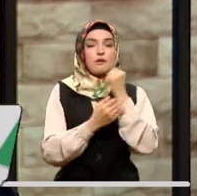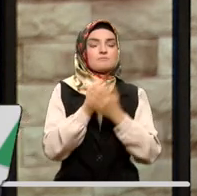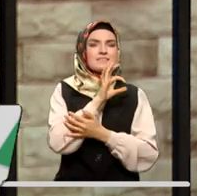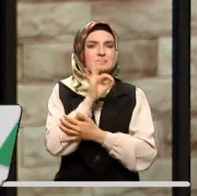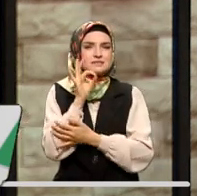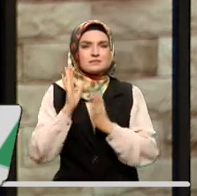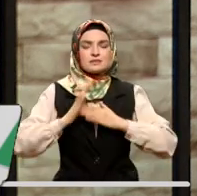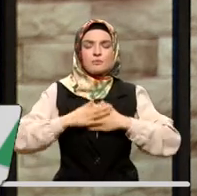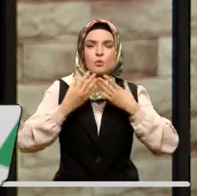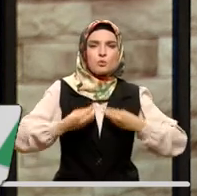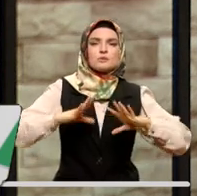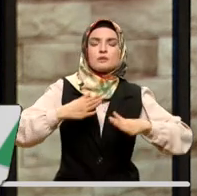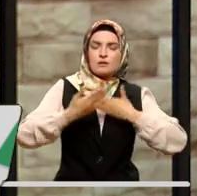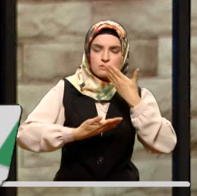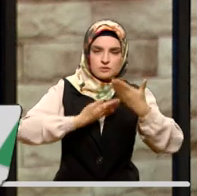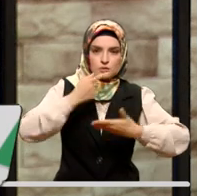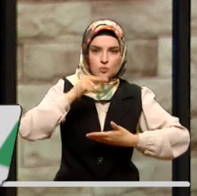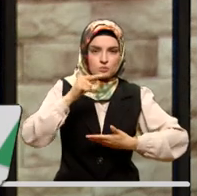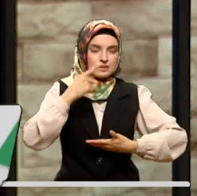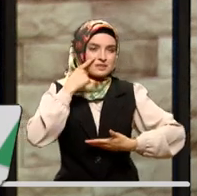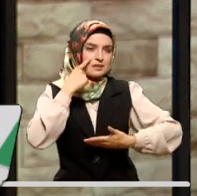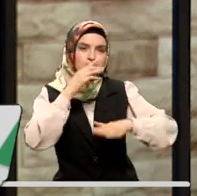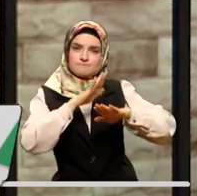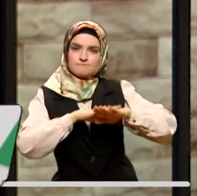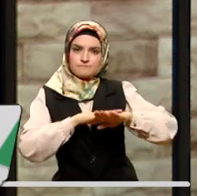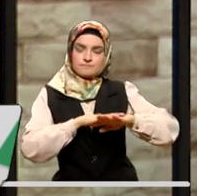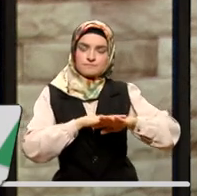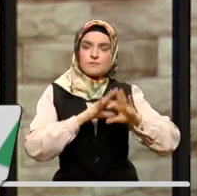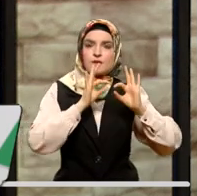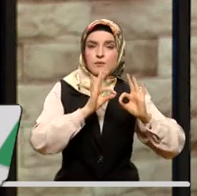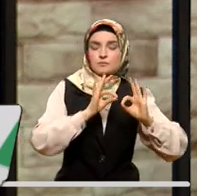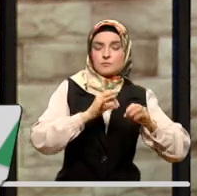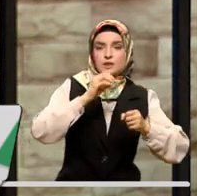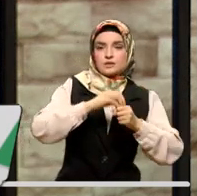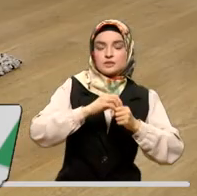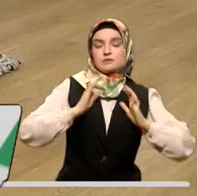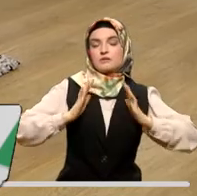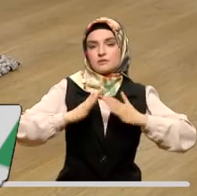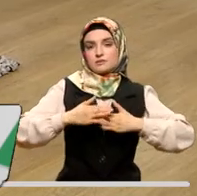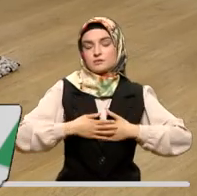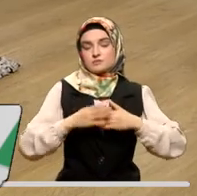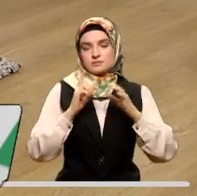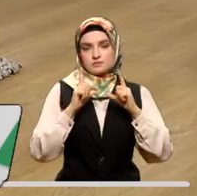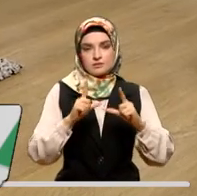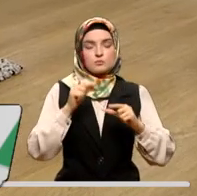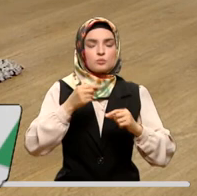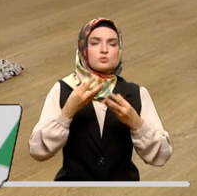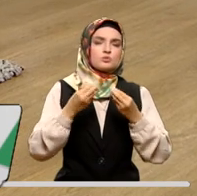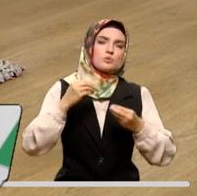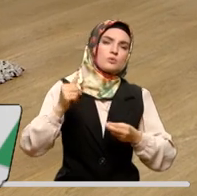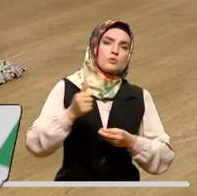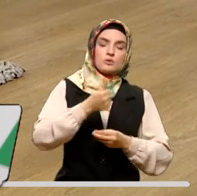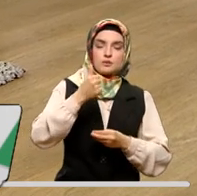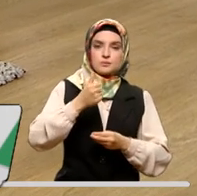onları hem o olaya şahit kılacaklar hem de içinde kılacaklar. Yani bu çok önemli bir husus,